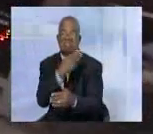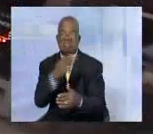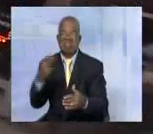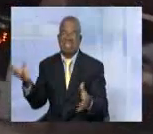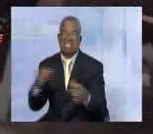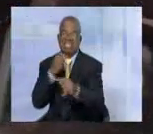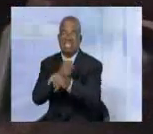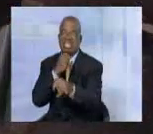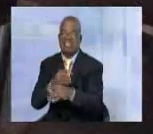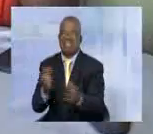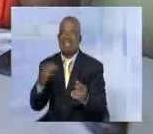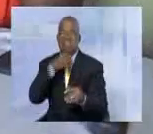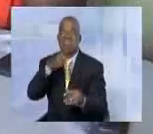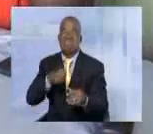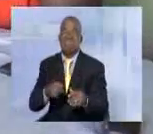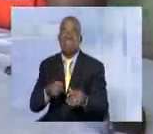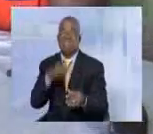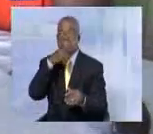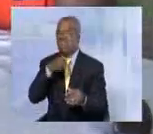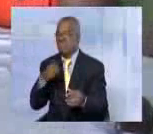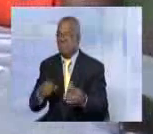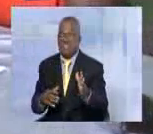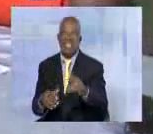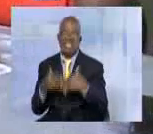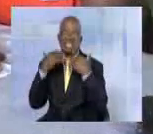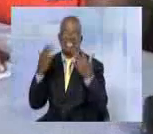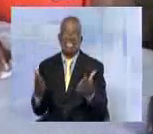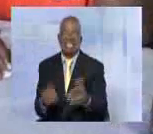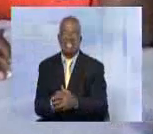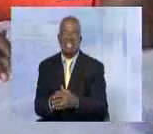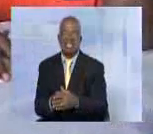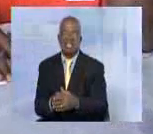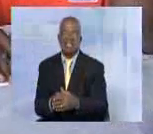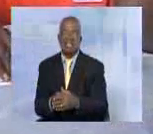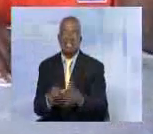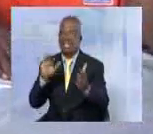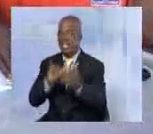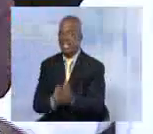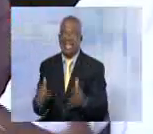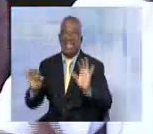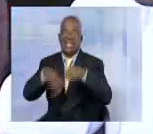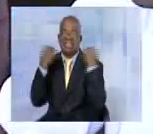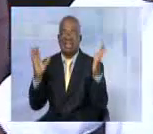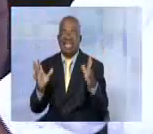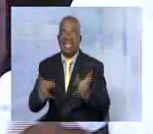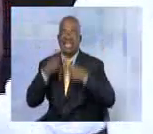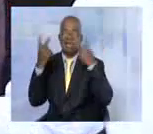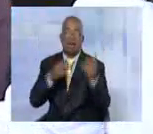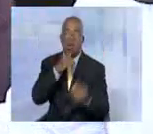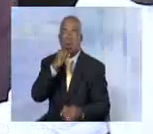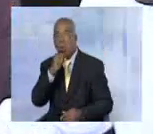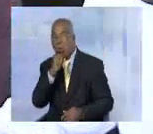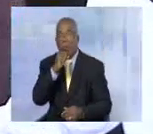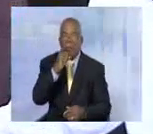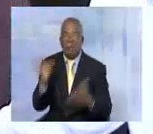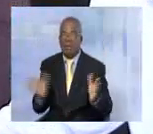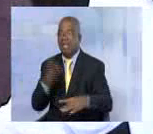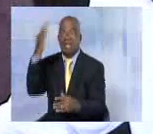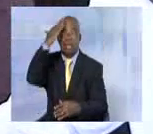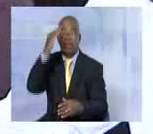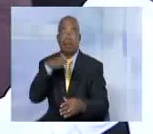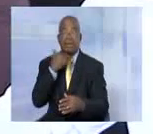et inadapté, absence totale de formation pour la majorité des animateurs. Une occasion saisie par la directrice exécutive